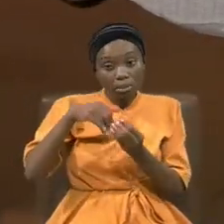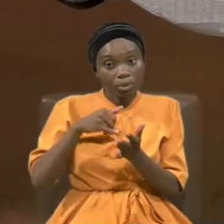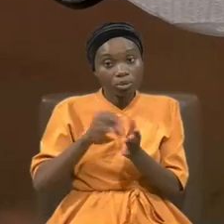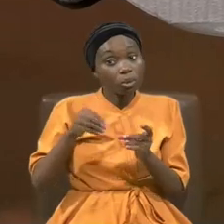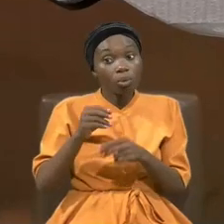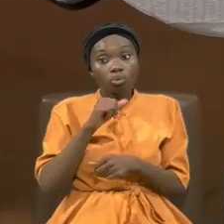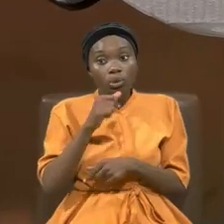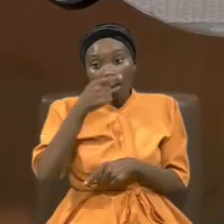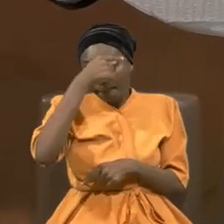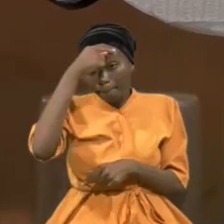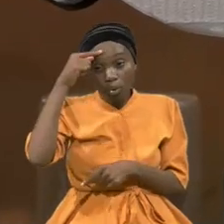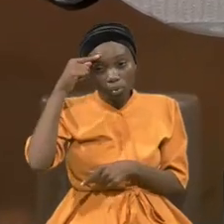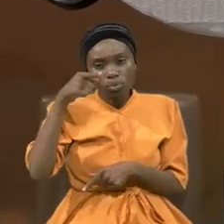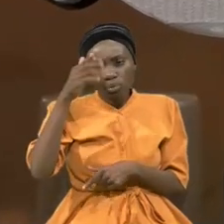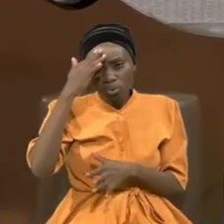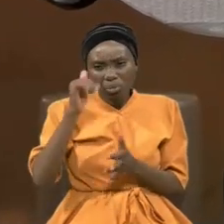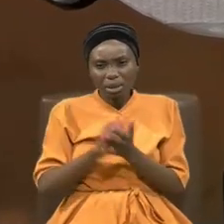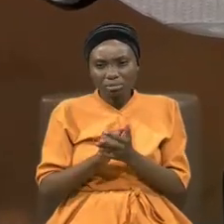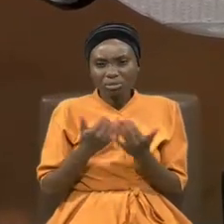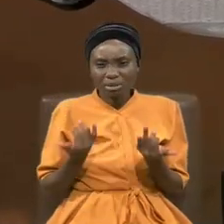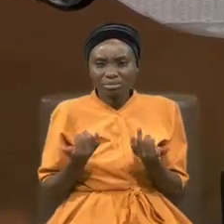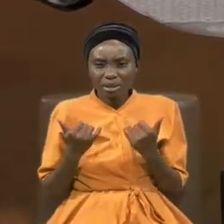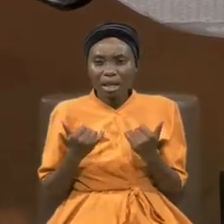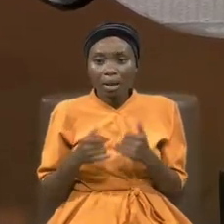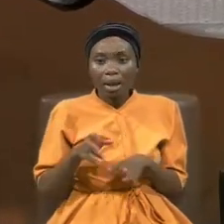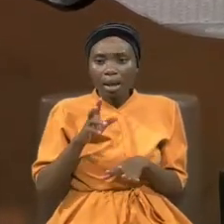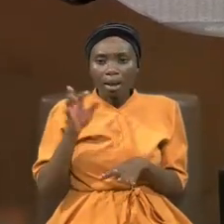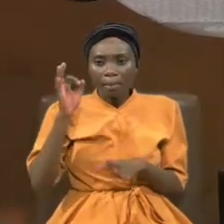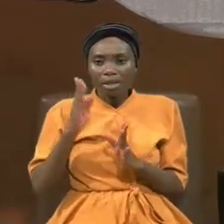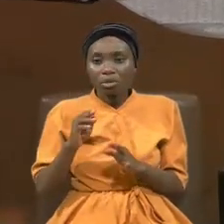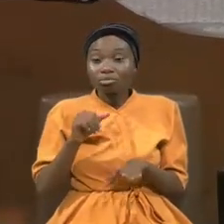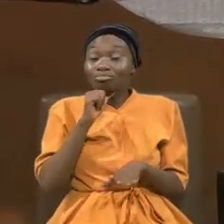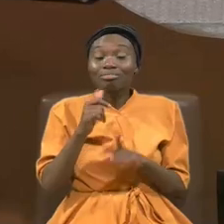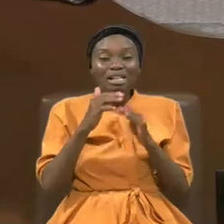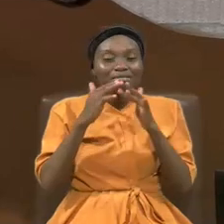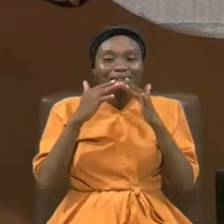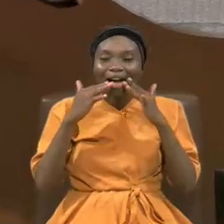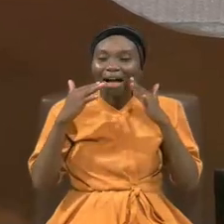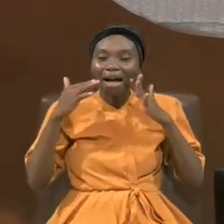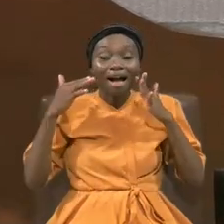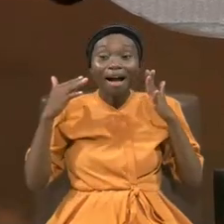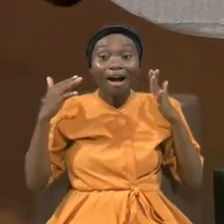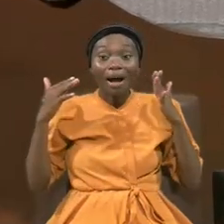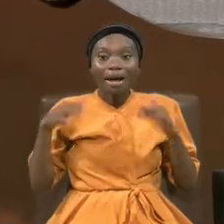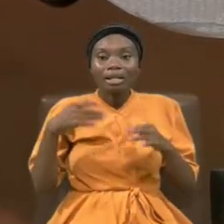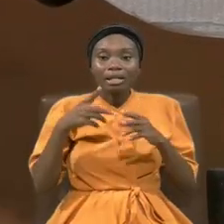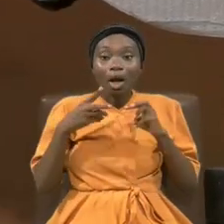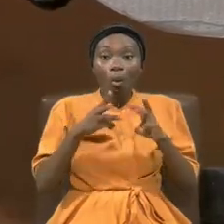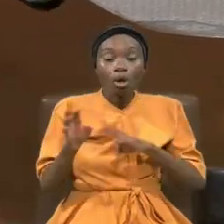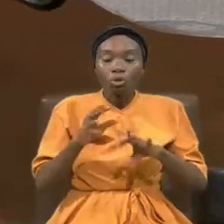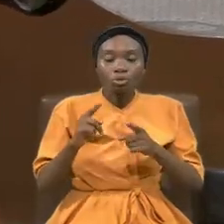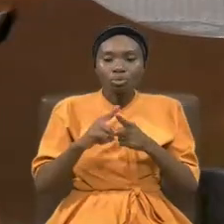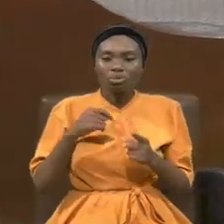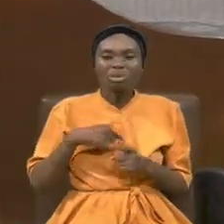pas, parce que récemment, le pasteur ne sourit pas, il n'y a pas des